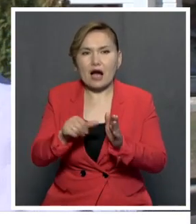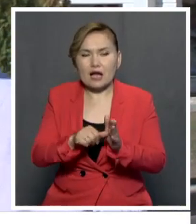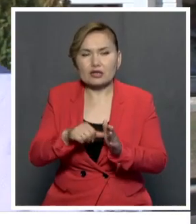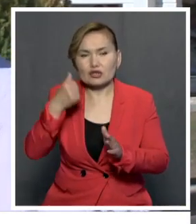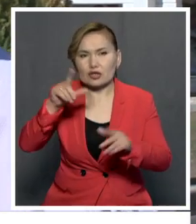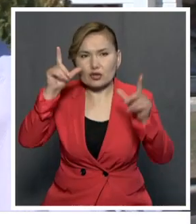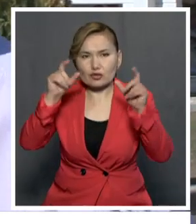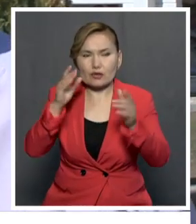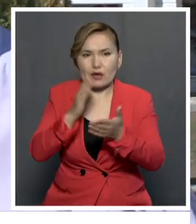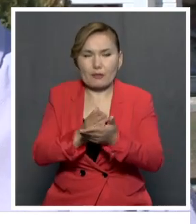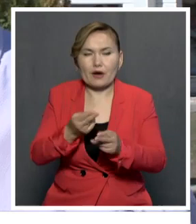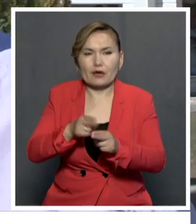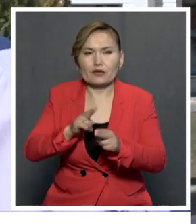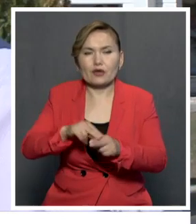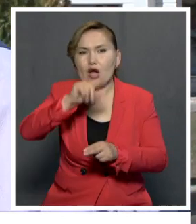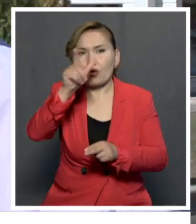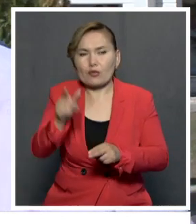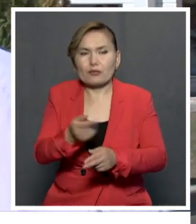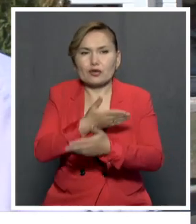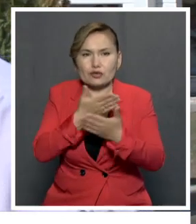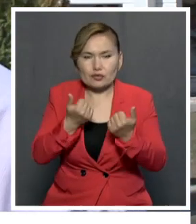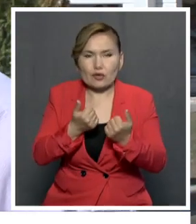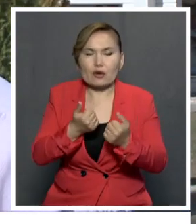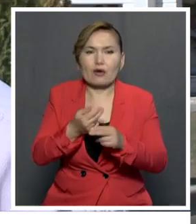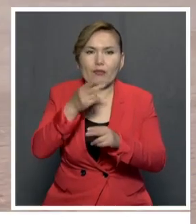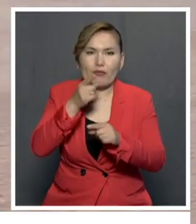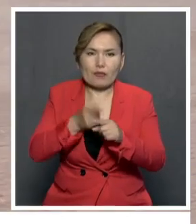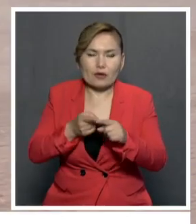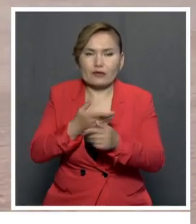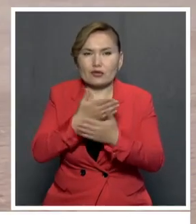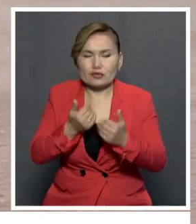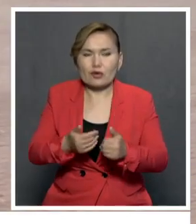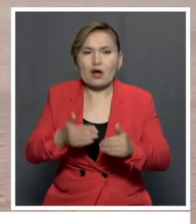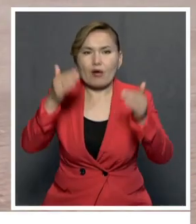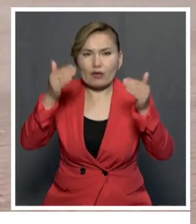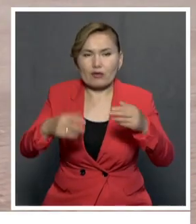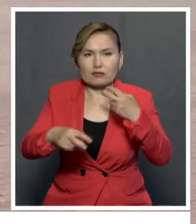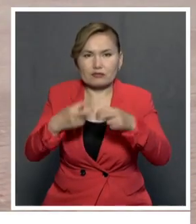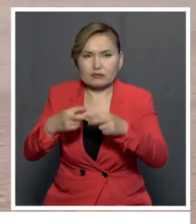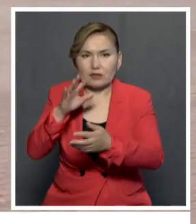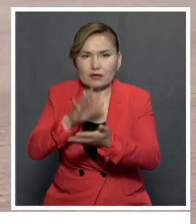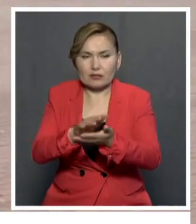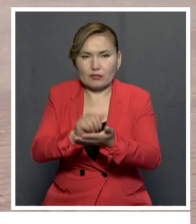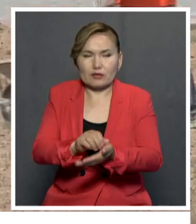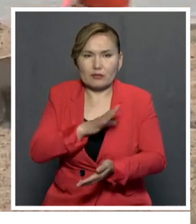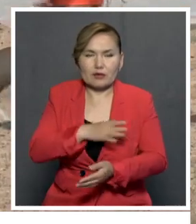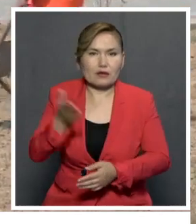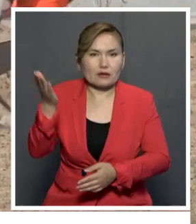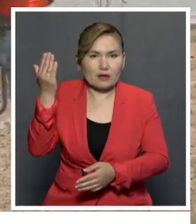қарасаңыз, күмбез жоқ, порталдың жарты жоқ, бұрыштардың бәрі құлаған. Егер біз сол қалпында қалдыратын болсақ, бүгінгі